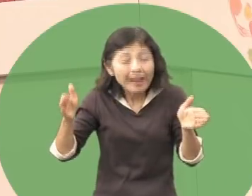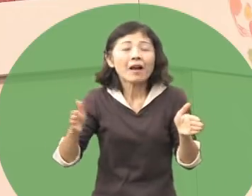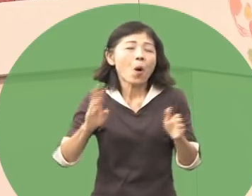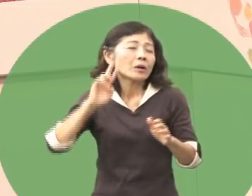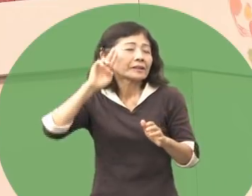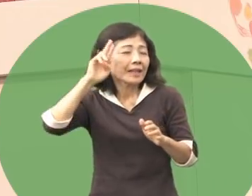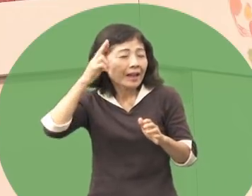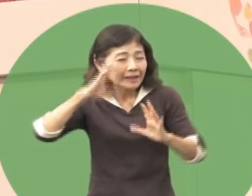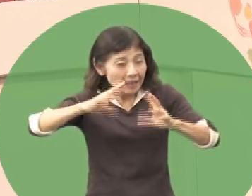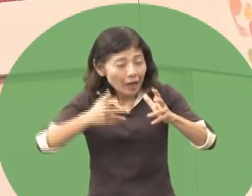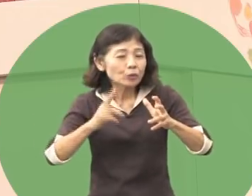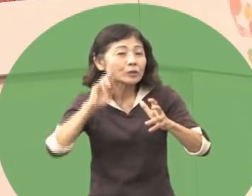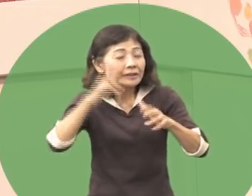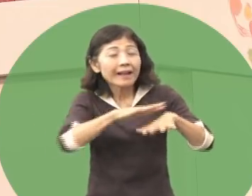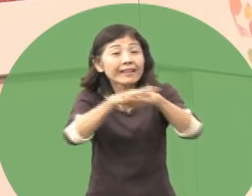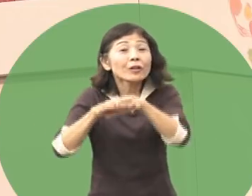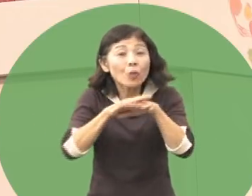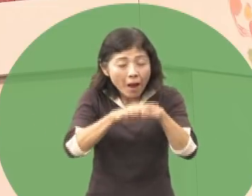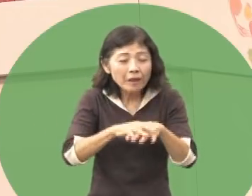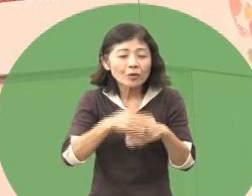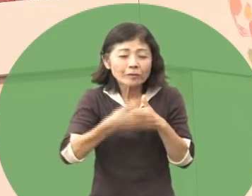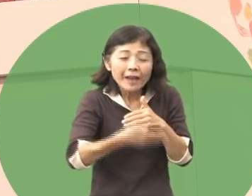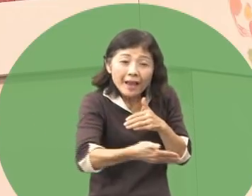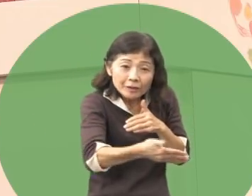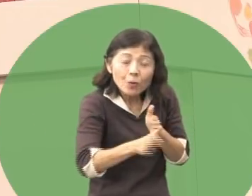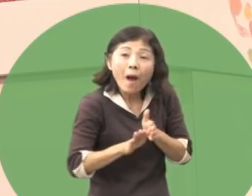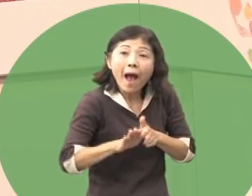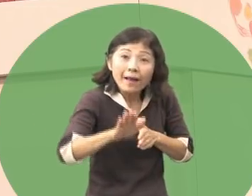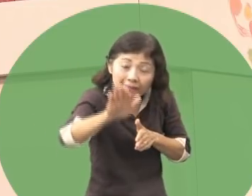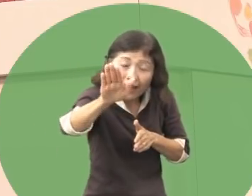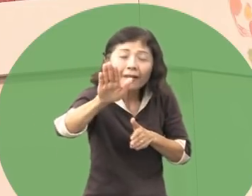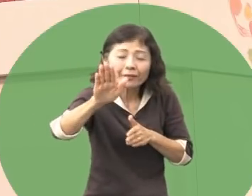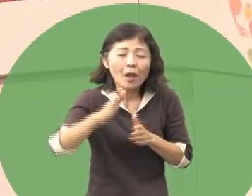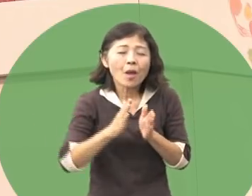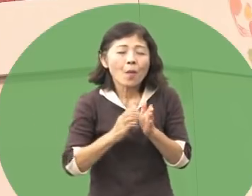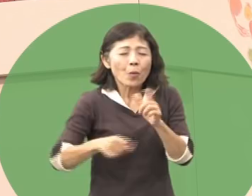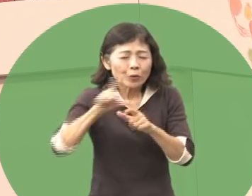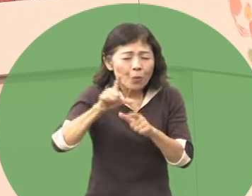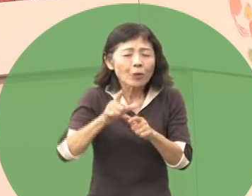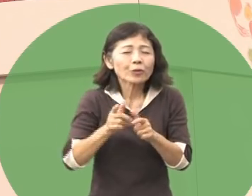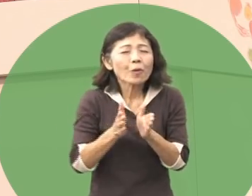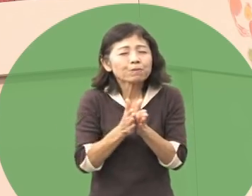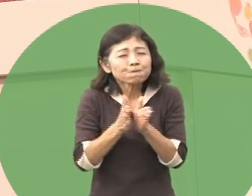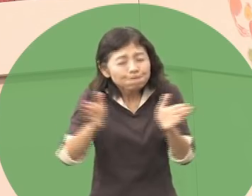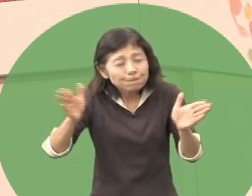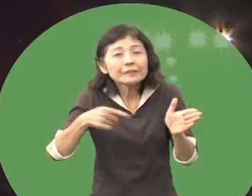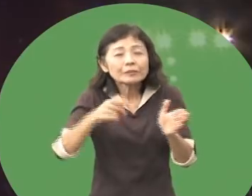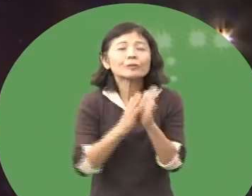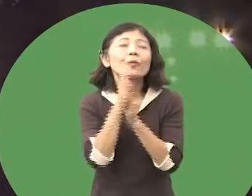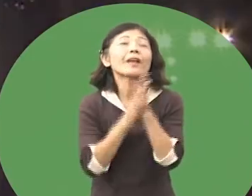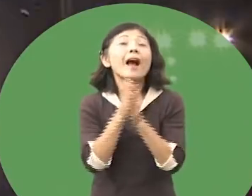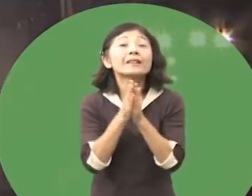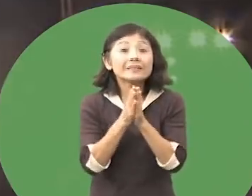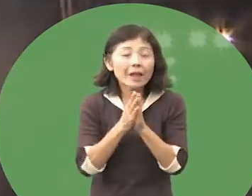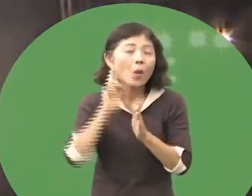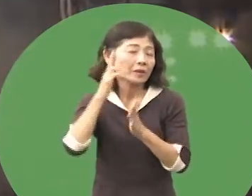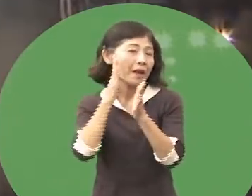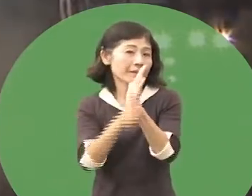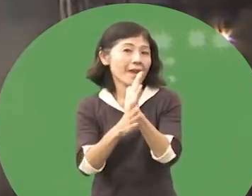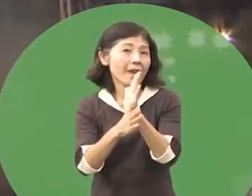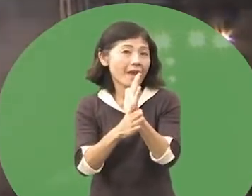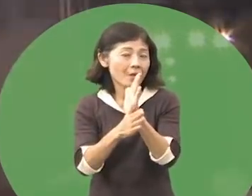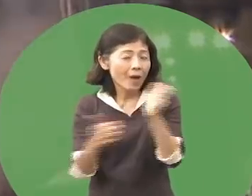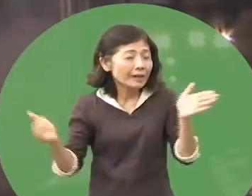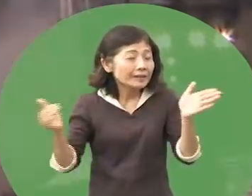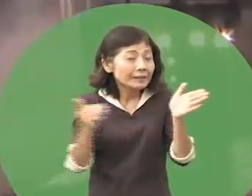界のウチナーネットワークを継承発展させ、ますます繁栄することを願って、県ではこのグ